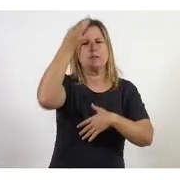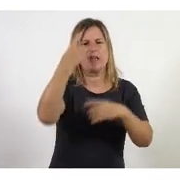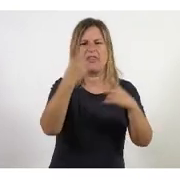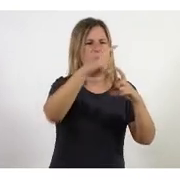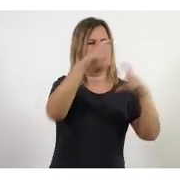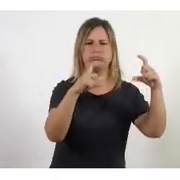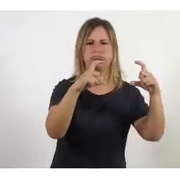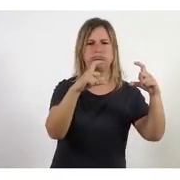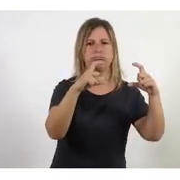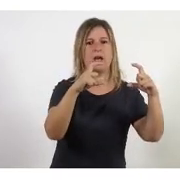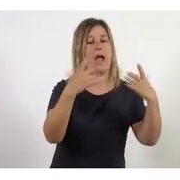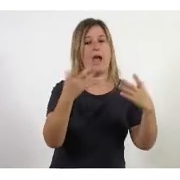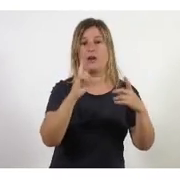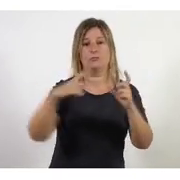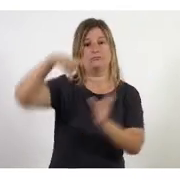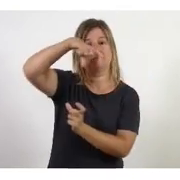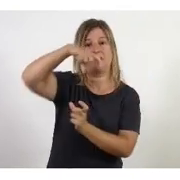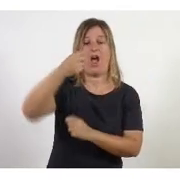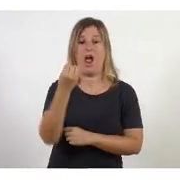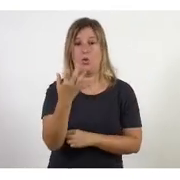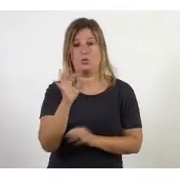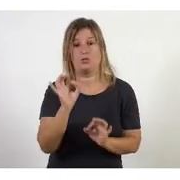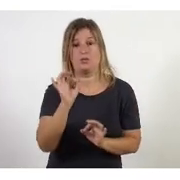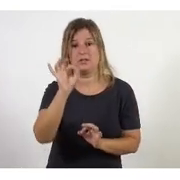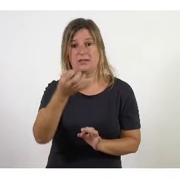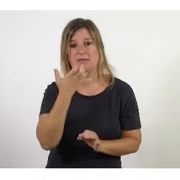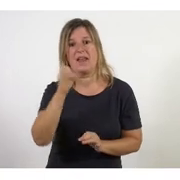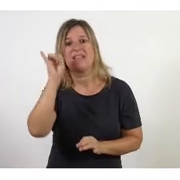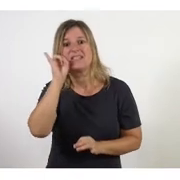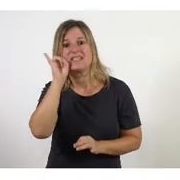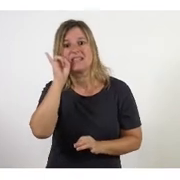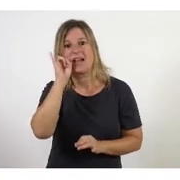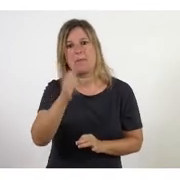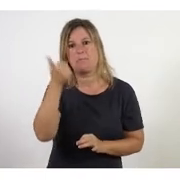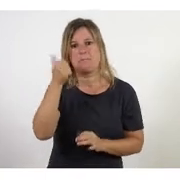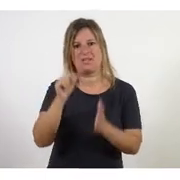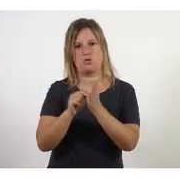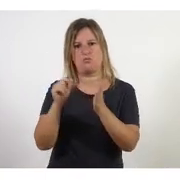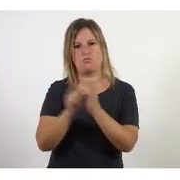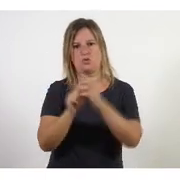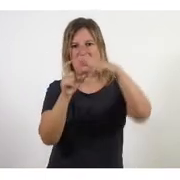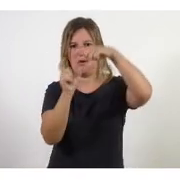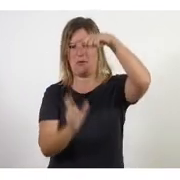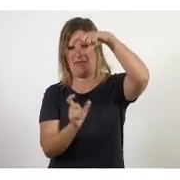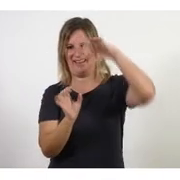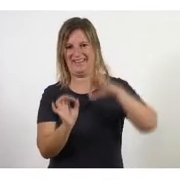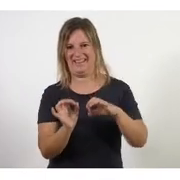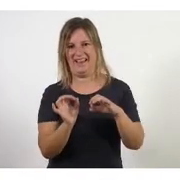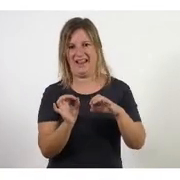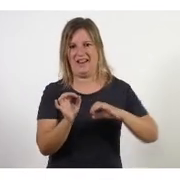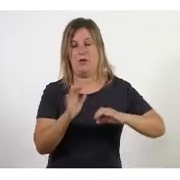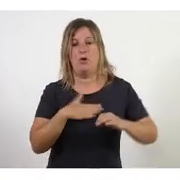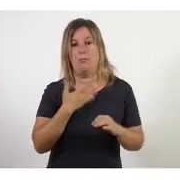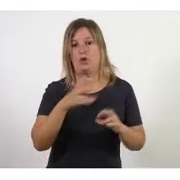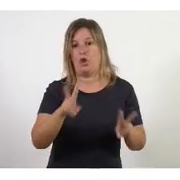productes com per exemple Instagram, que afavoreixen el vídeo en vertical. I ens podem, doncs podem